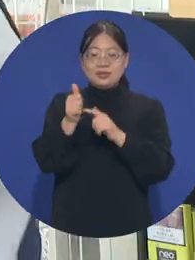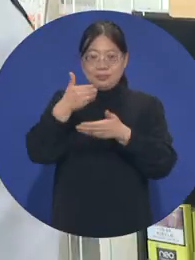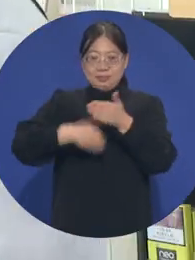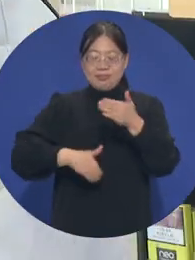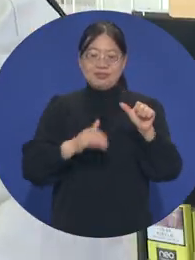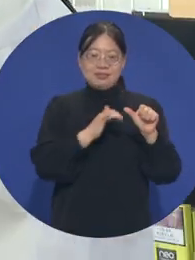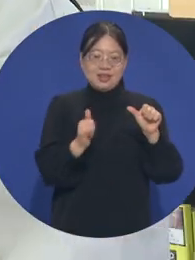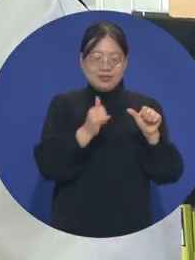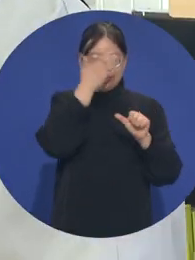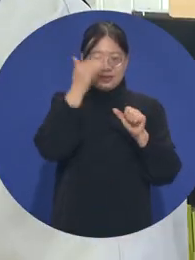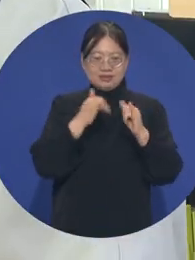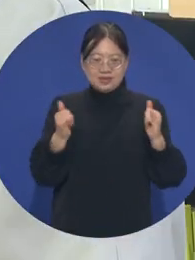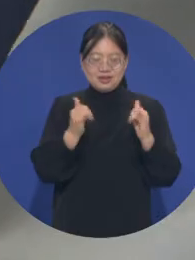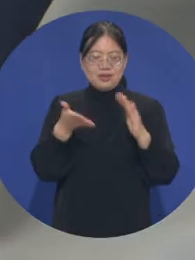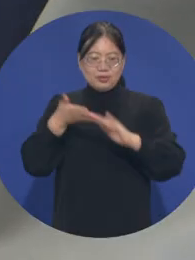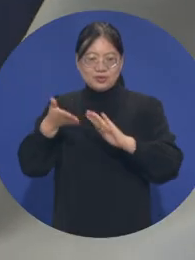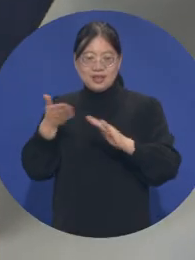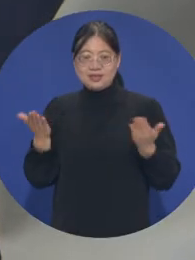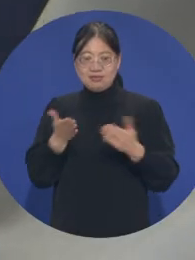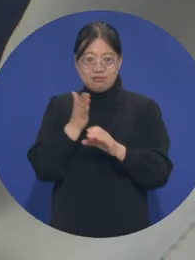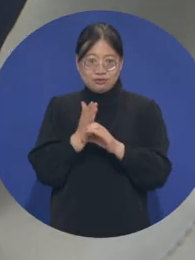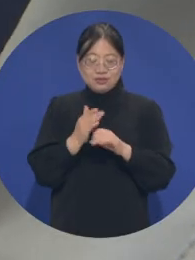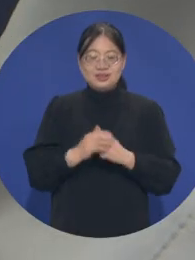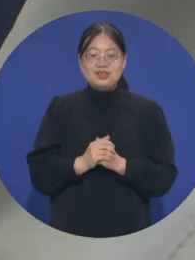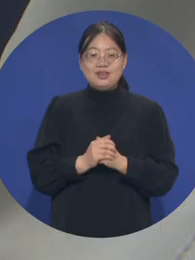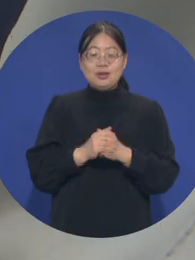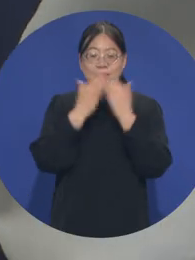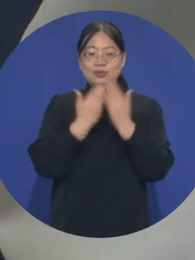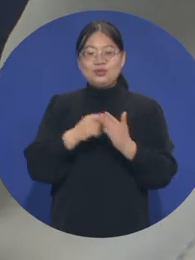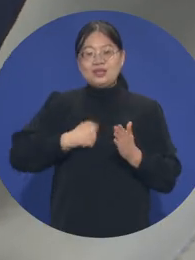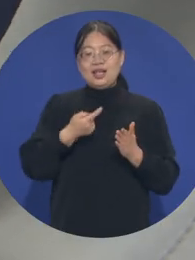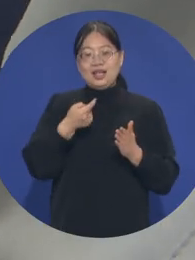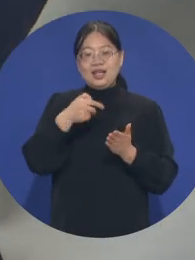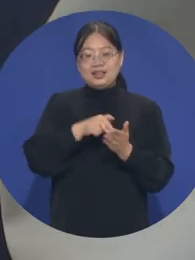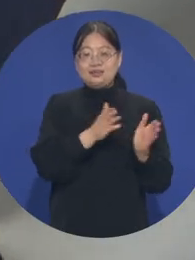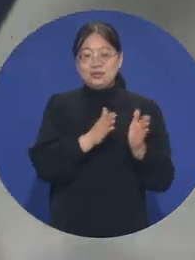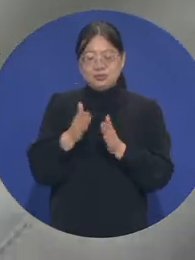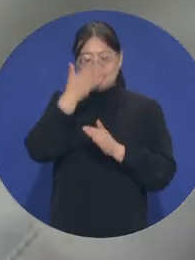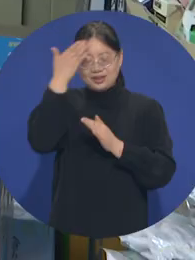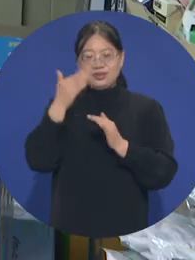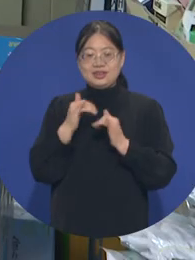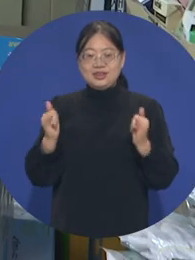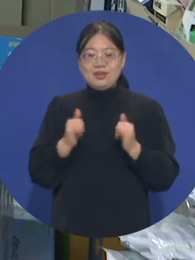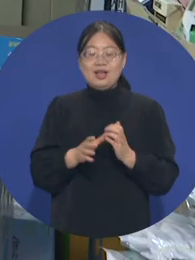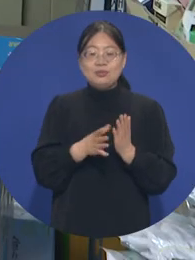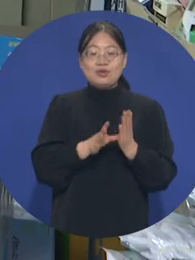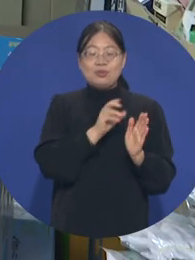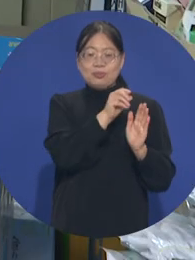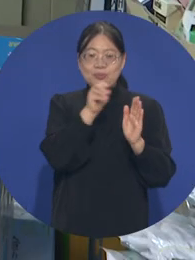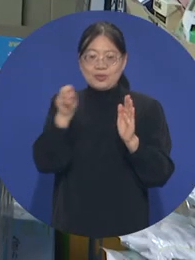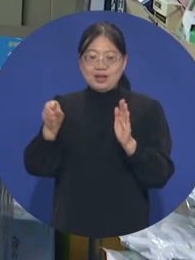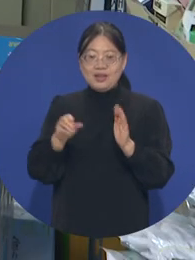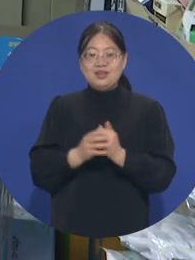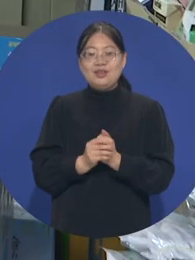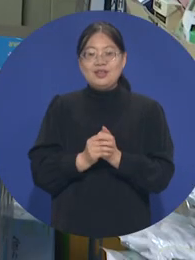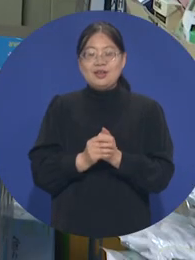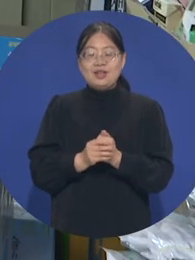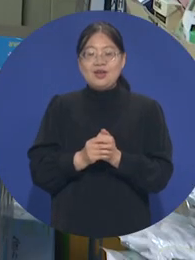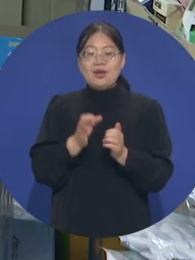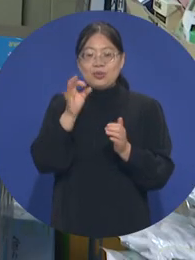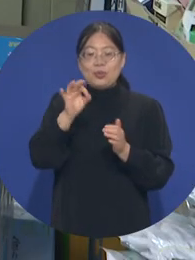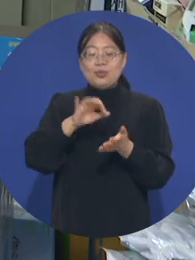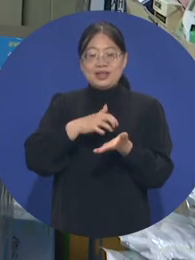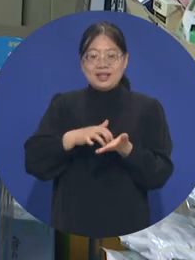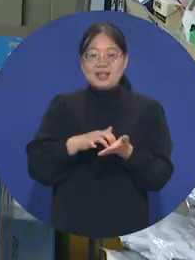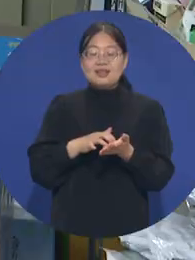제외한 5명의 청년들이 교대로 일을 하는데 전부 자립준비 청년입니다. 상품 신설에서부터 구매품